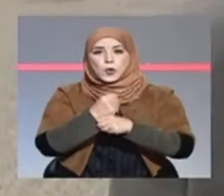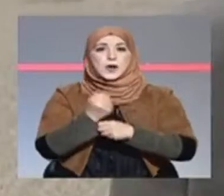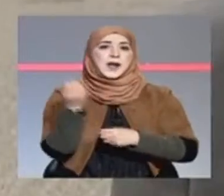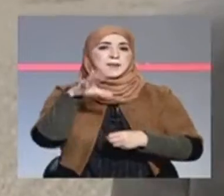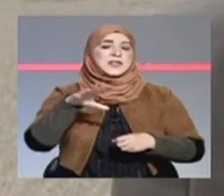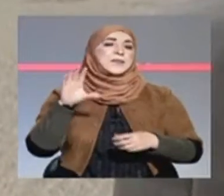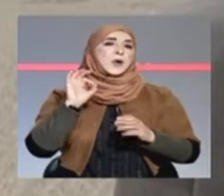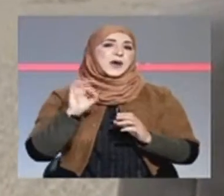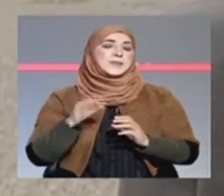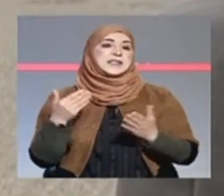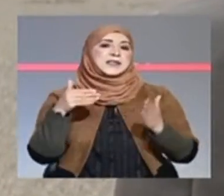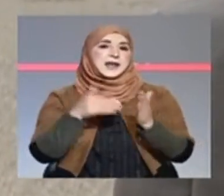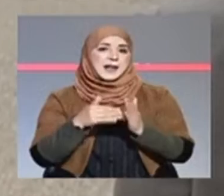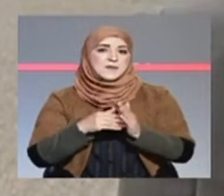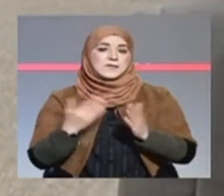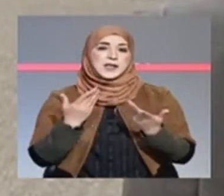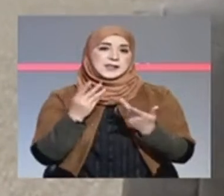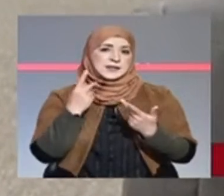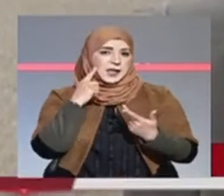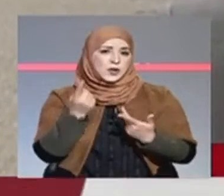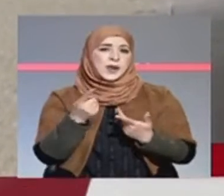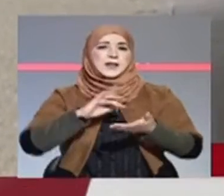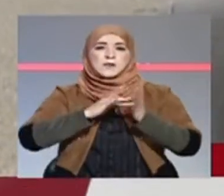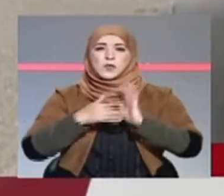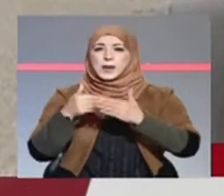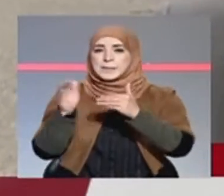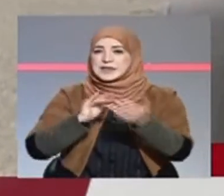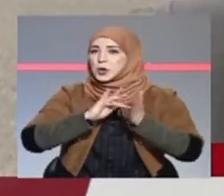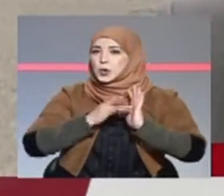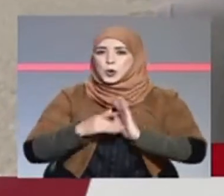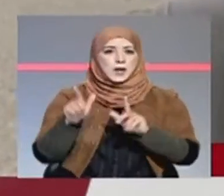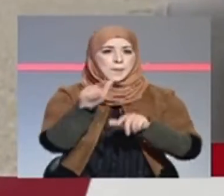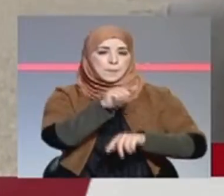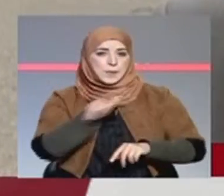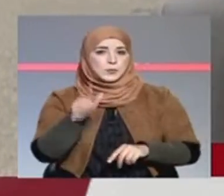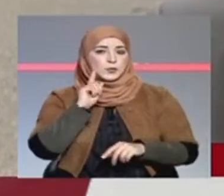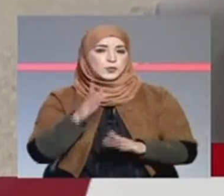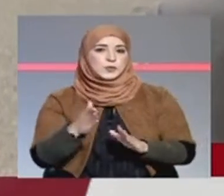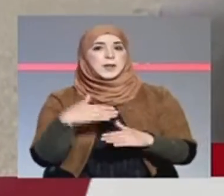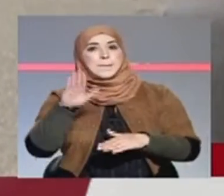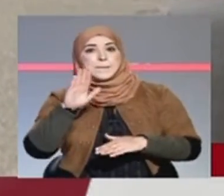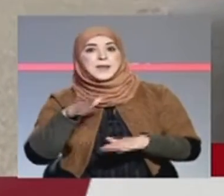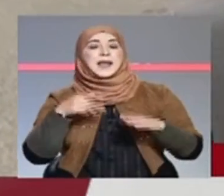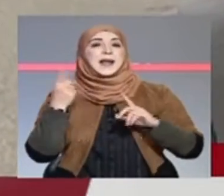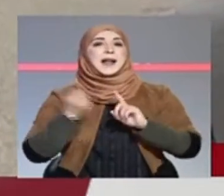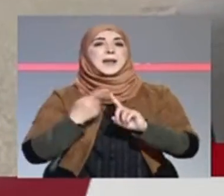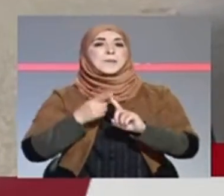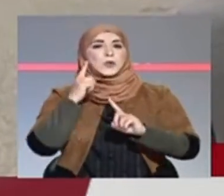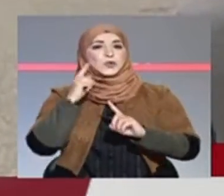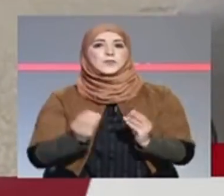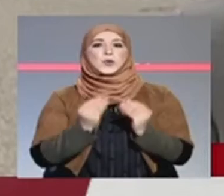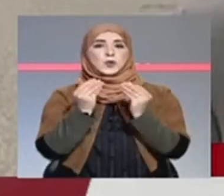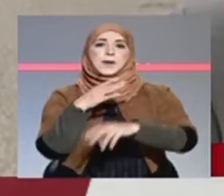استقبال مرضى يبقى الاساس هو